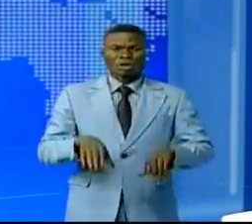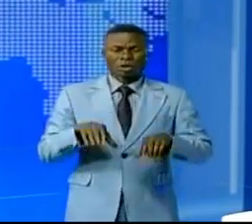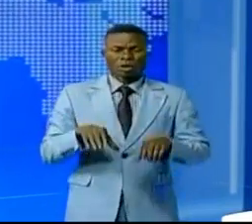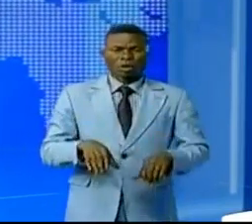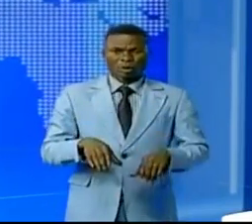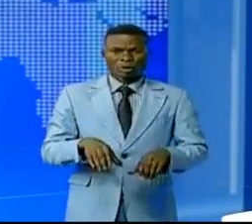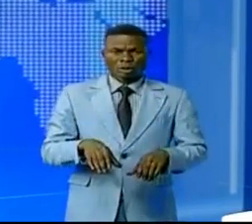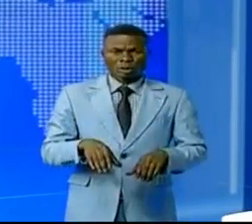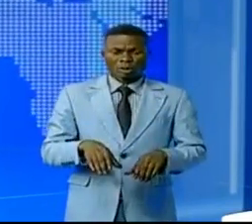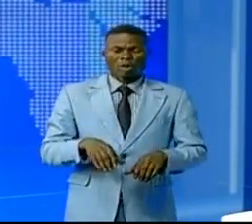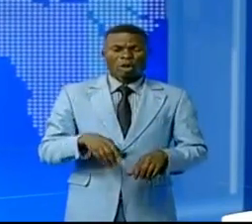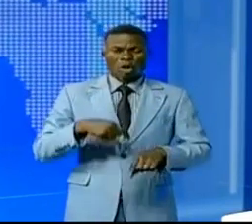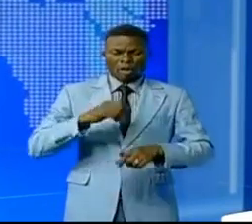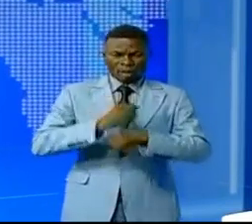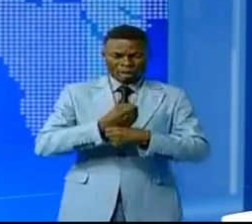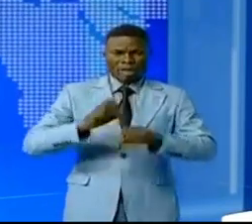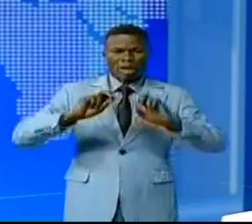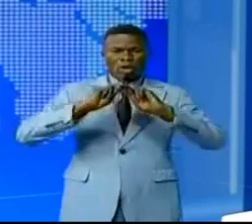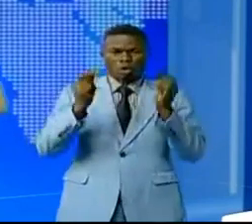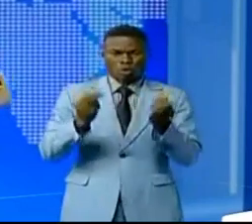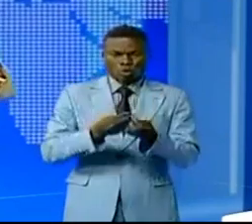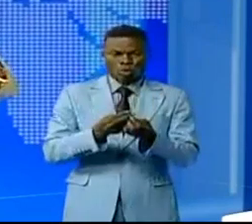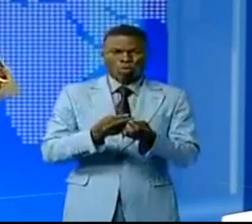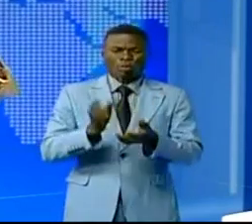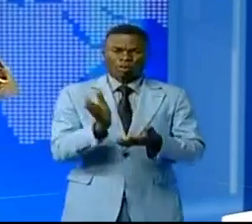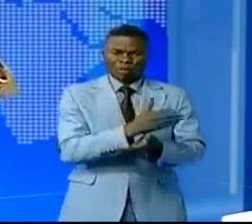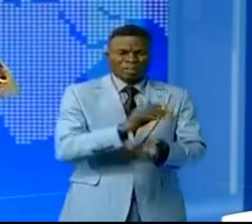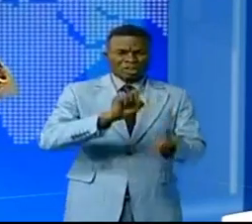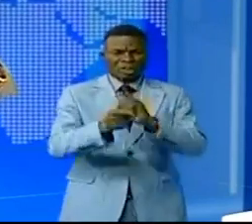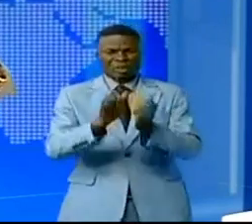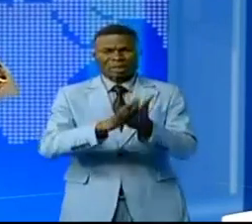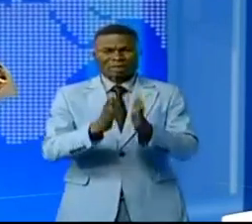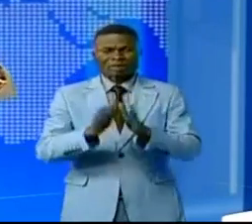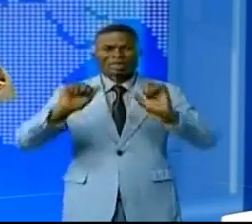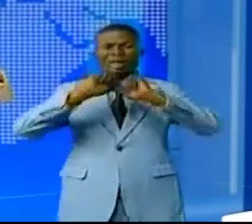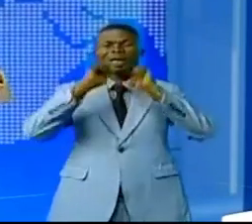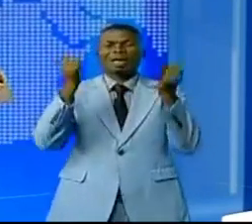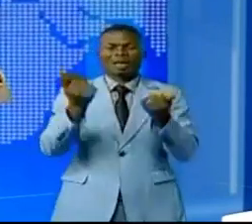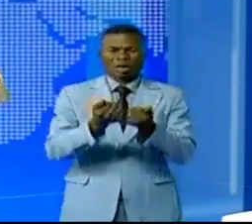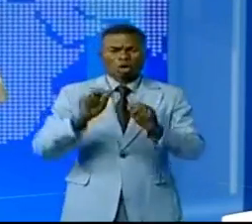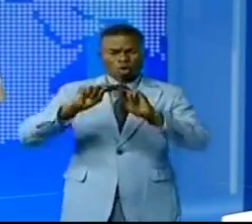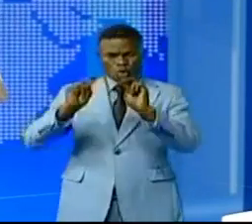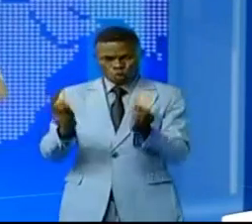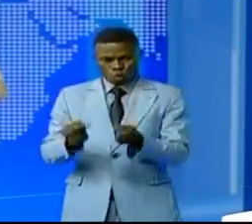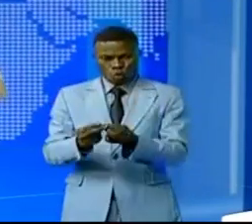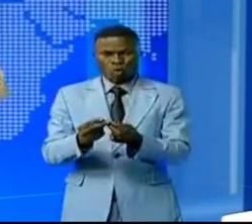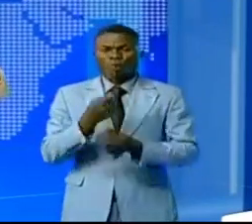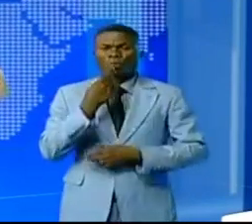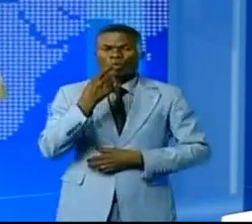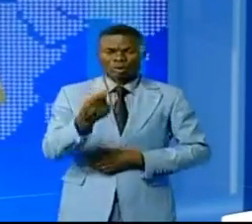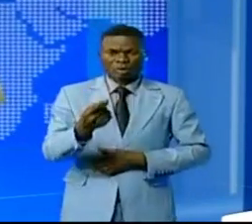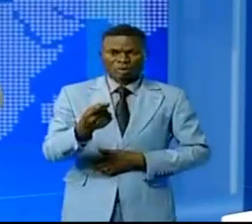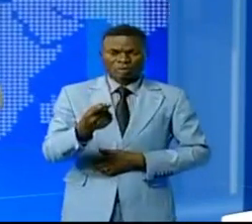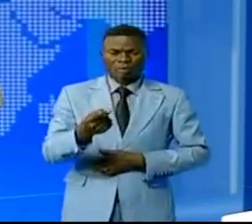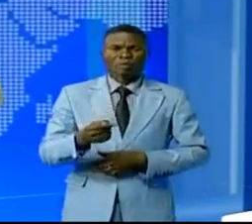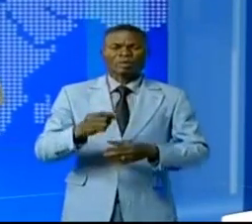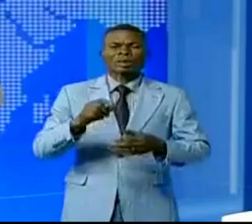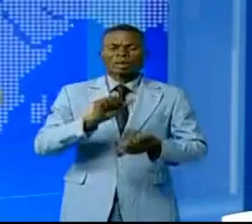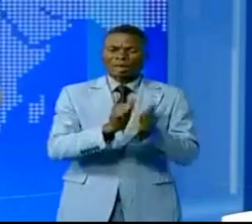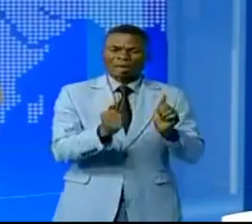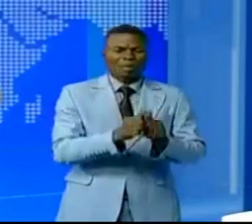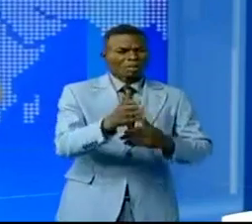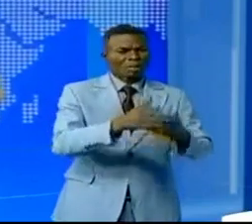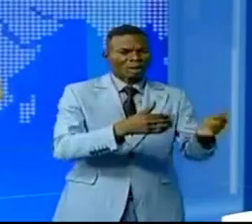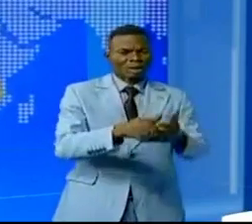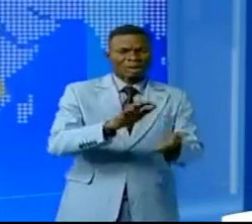d'un mouvement à une association de femmes. La structure passe, comme je le disais tantôt, de l'informel au